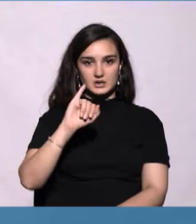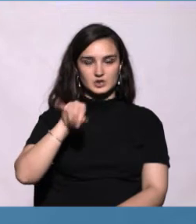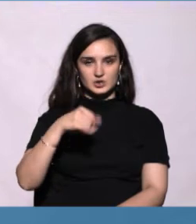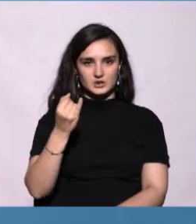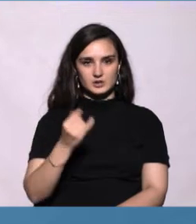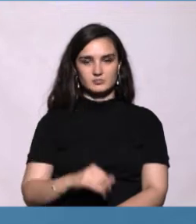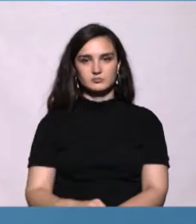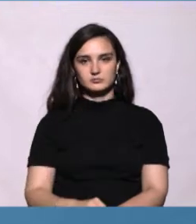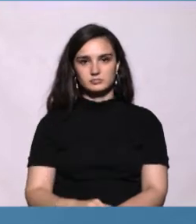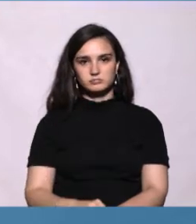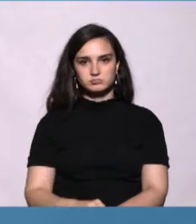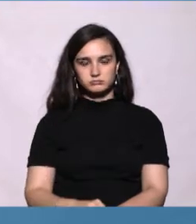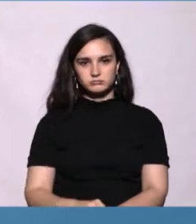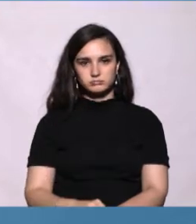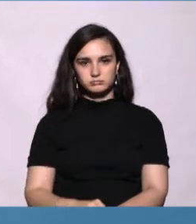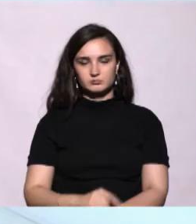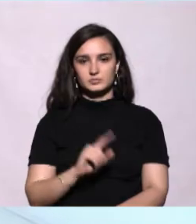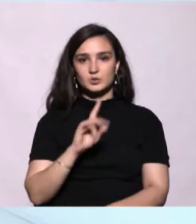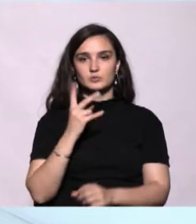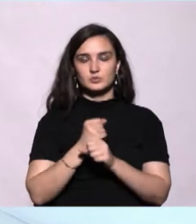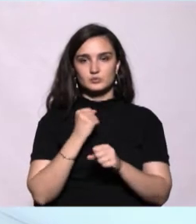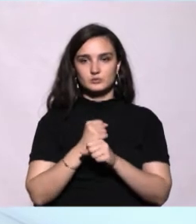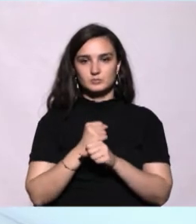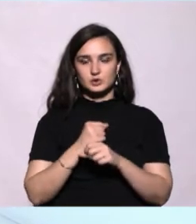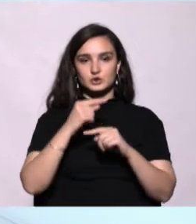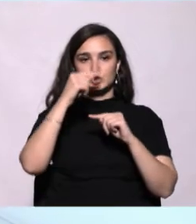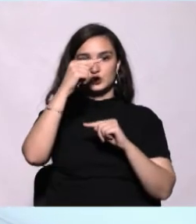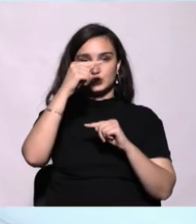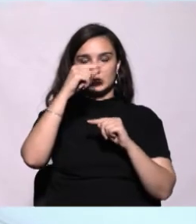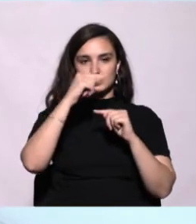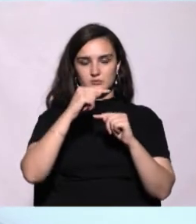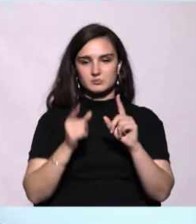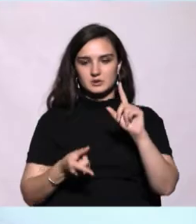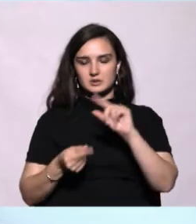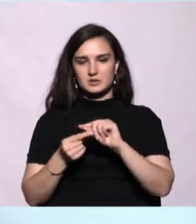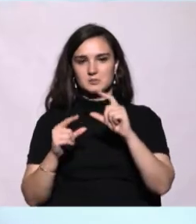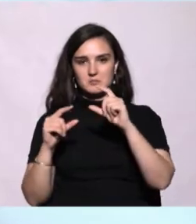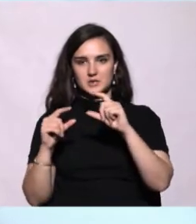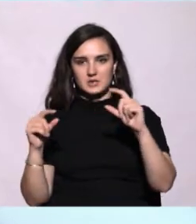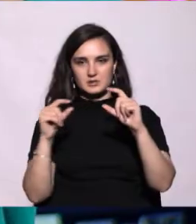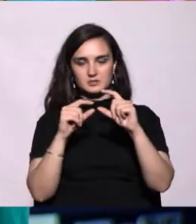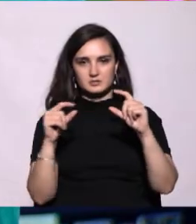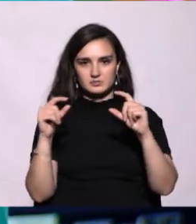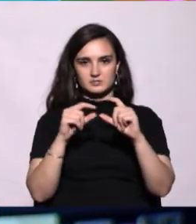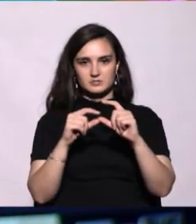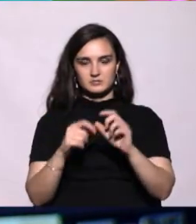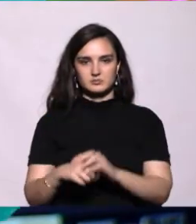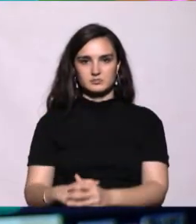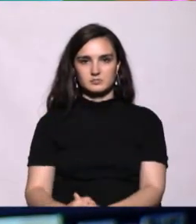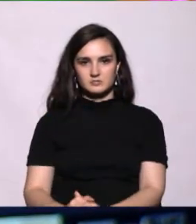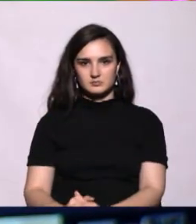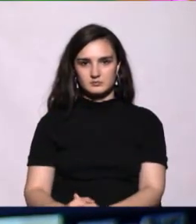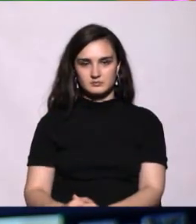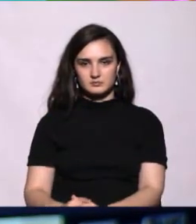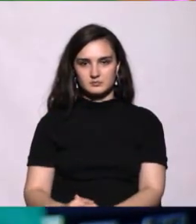J. Და რა უნდა გავაკეთოთ? დიდი ასოები დავაკავშიროთ პატარა ასოებთან. Capital letter